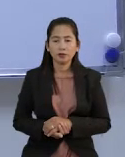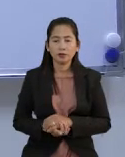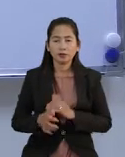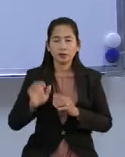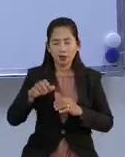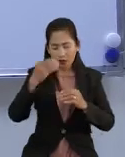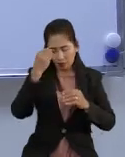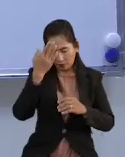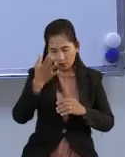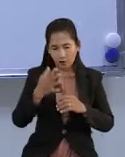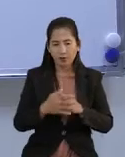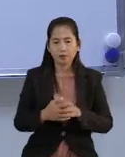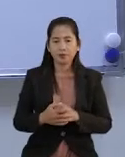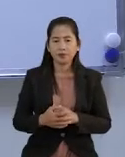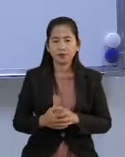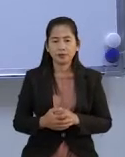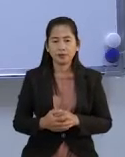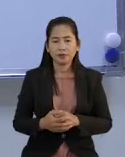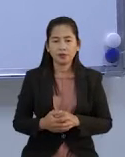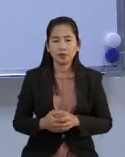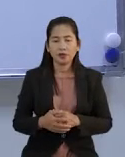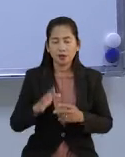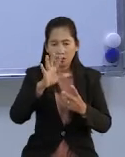Chà, đàm bấy,